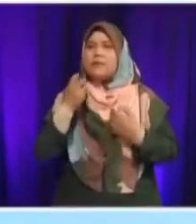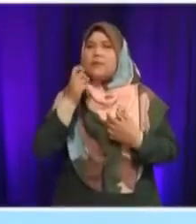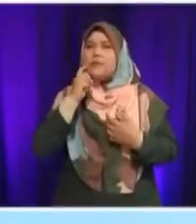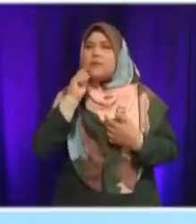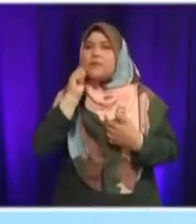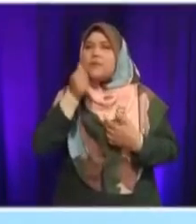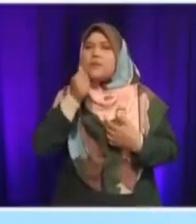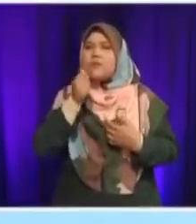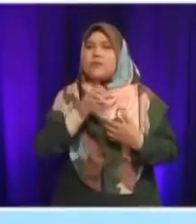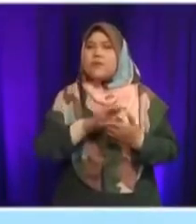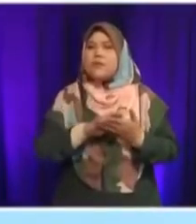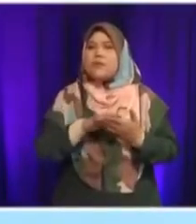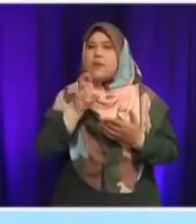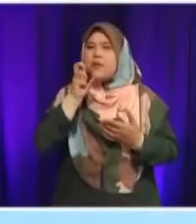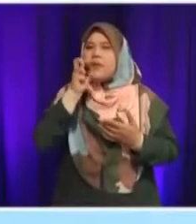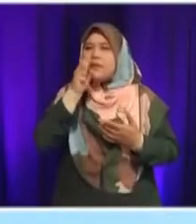dihancurkan